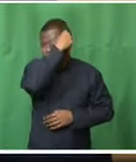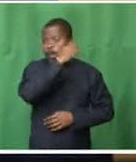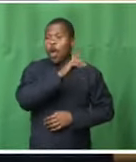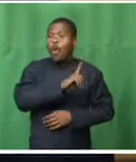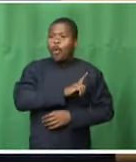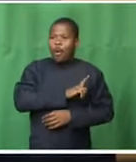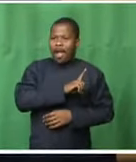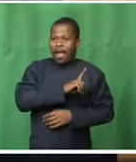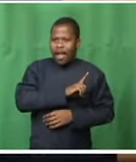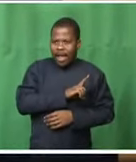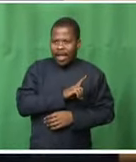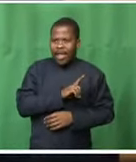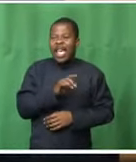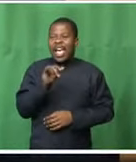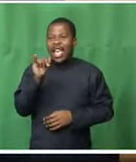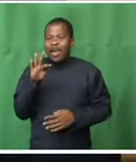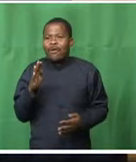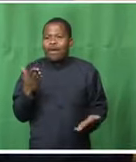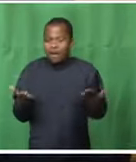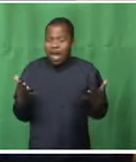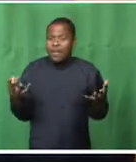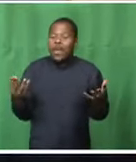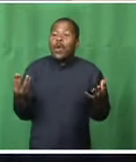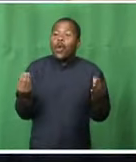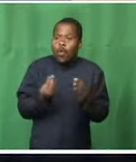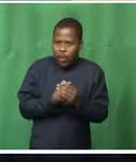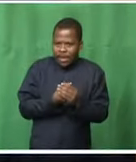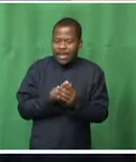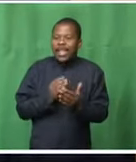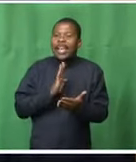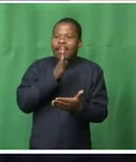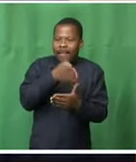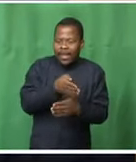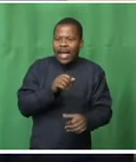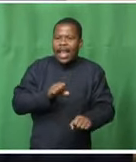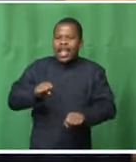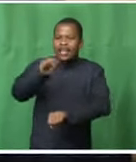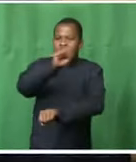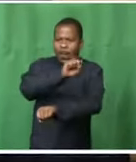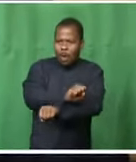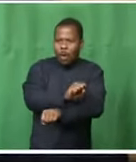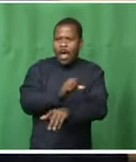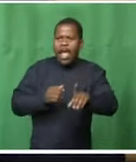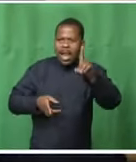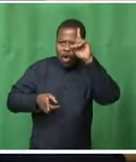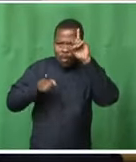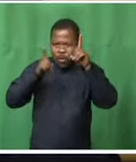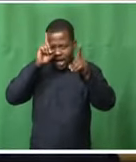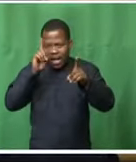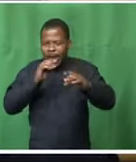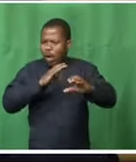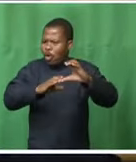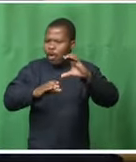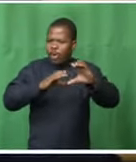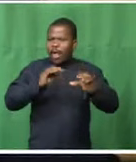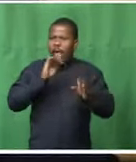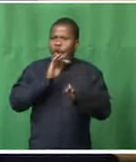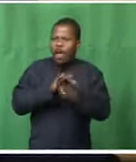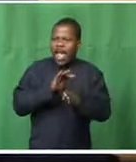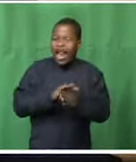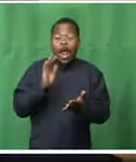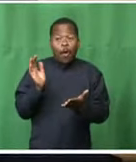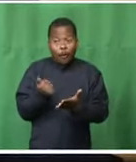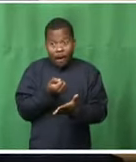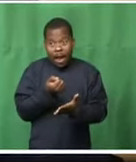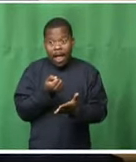kube asigetinayo asicabanga ukuthi besingaba nale success lekhona. Lokho ukuthi